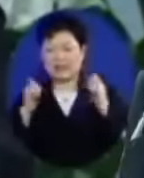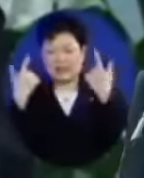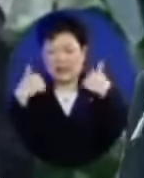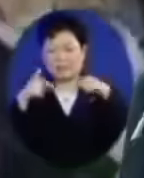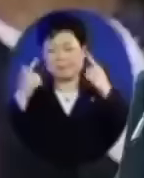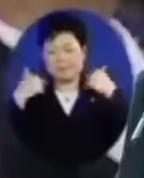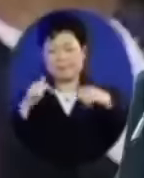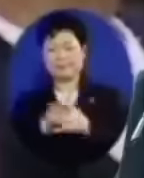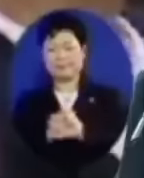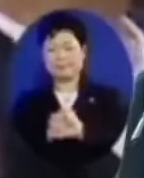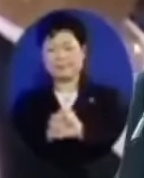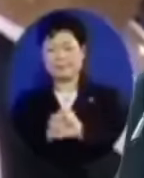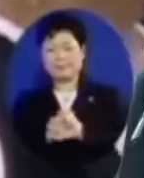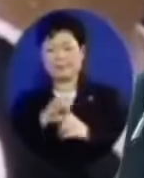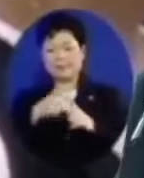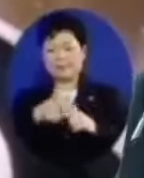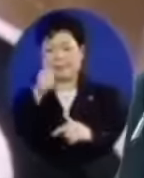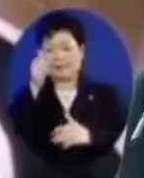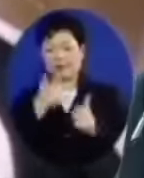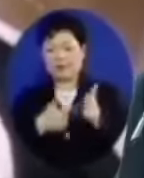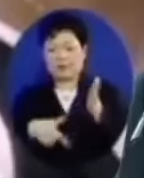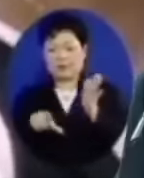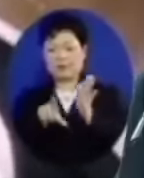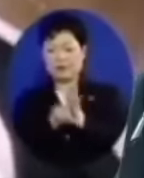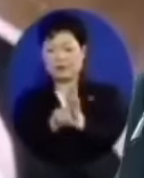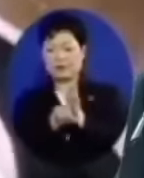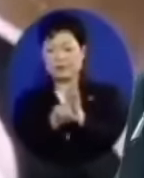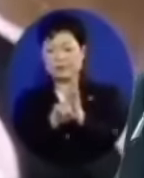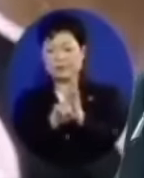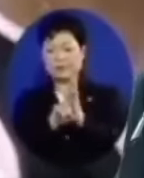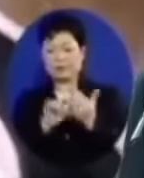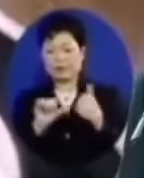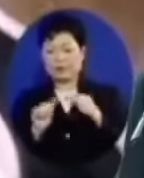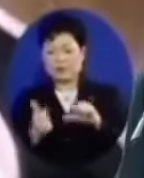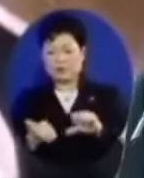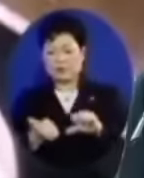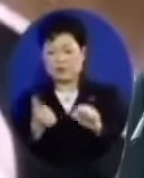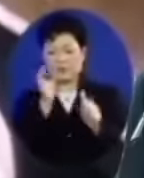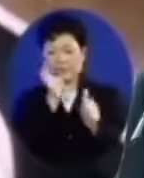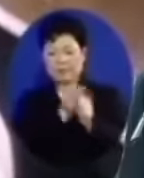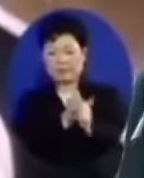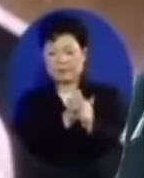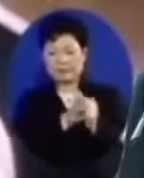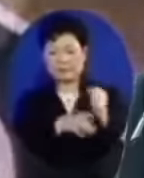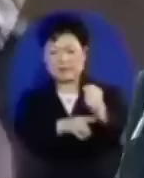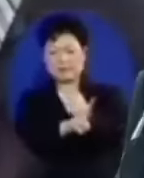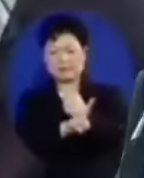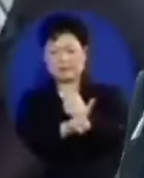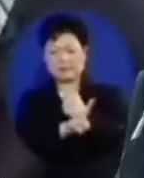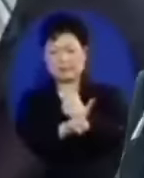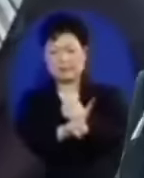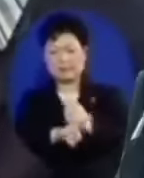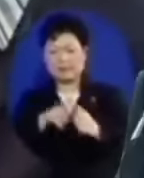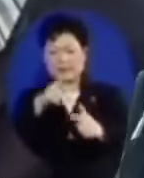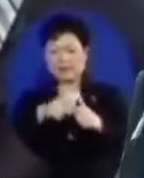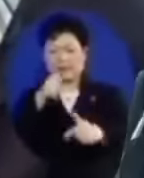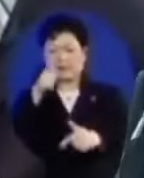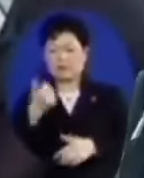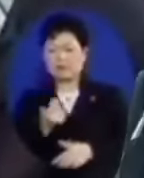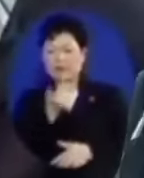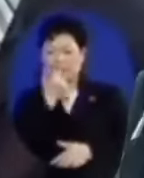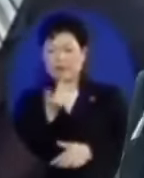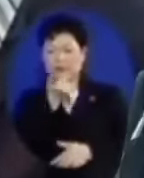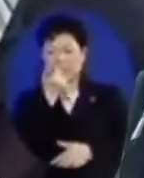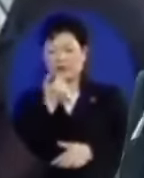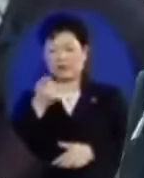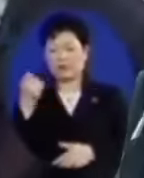항상 예수를 위하여 죽음에 넘겨지면 예수의 생명이